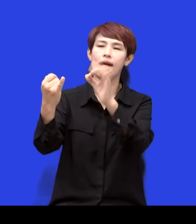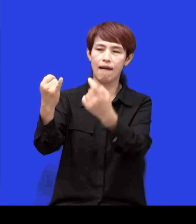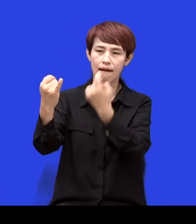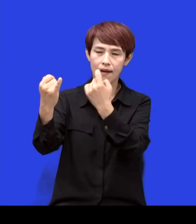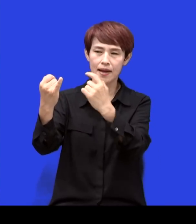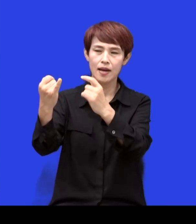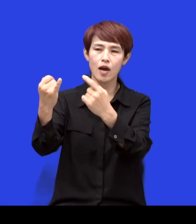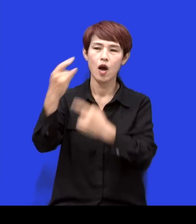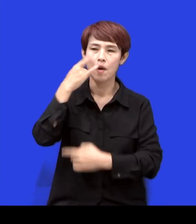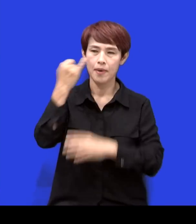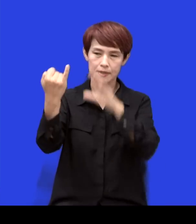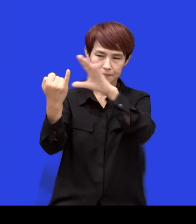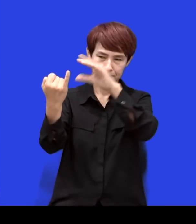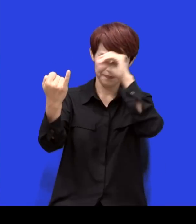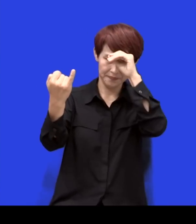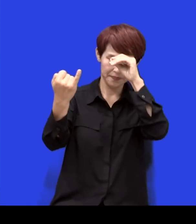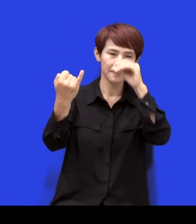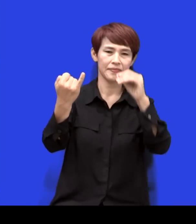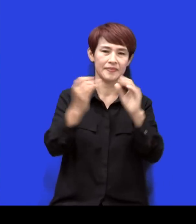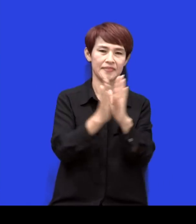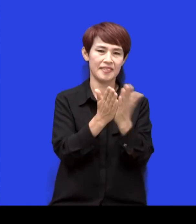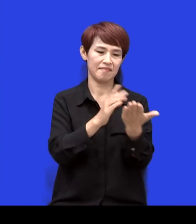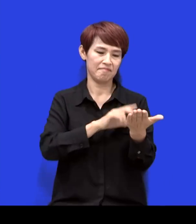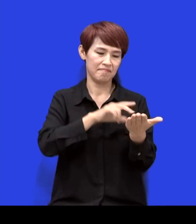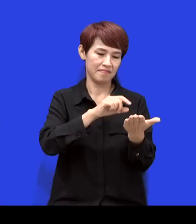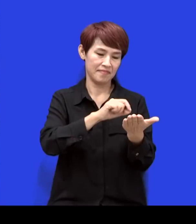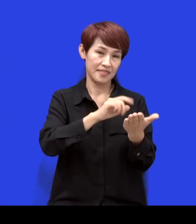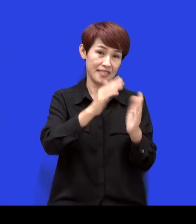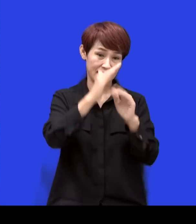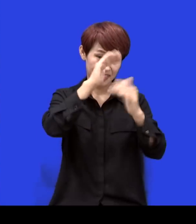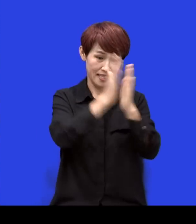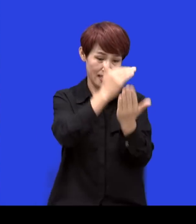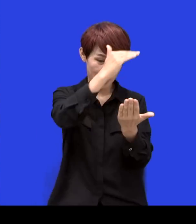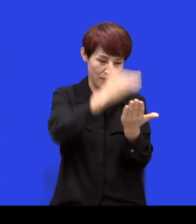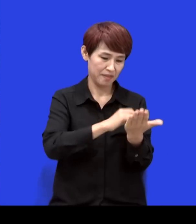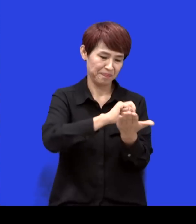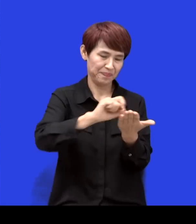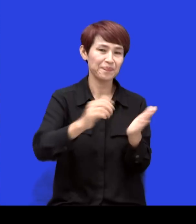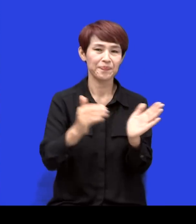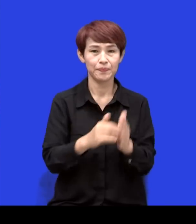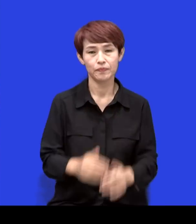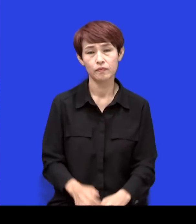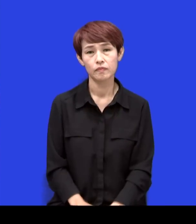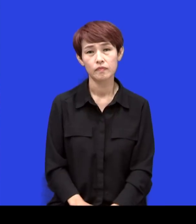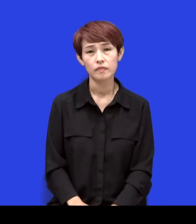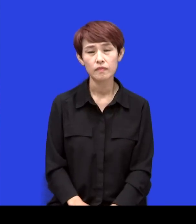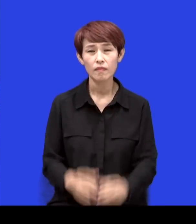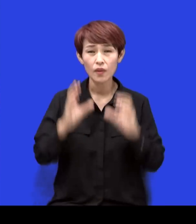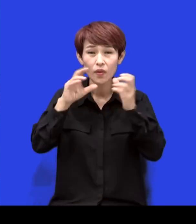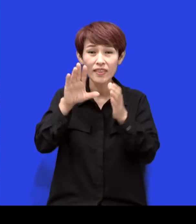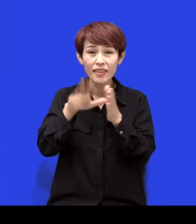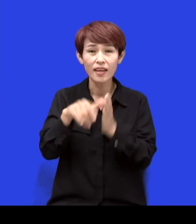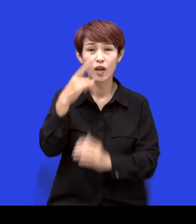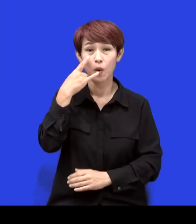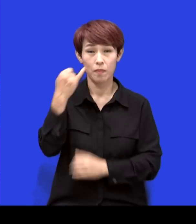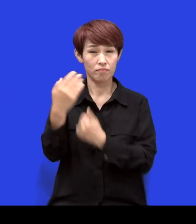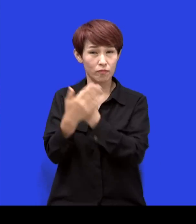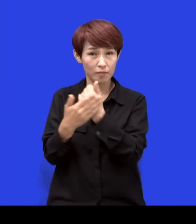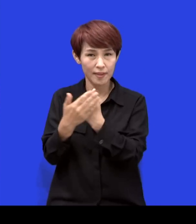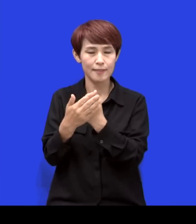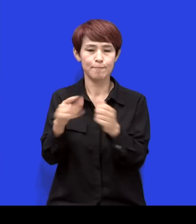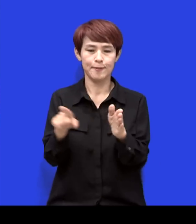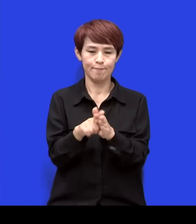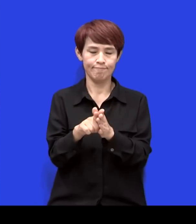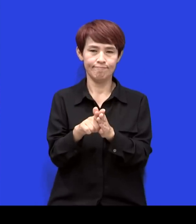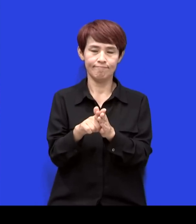이야기에 또 이런 어른도 있다라는 것 좀 어떤 개연성이 되는 것 같아요. 그러니까 네. 어린 시절에는 그 어머니 덕분에 좀 단단한